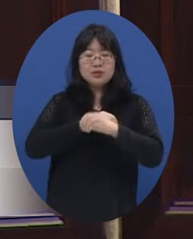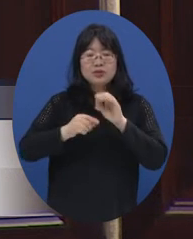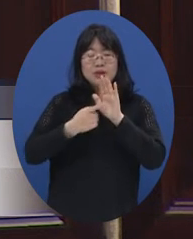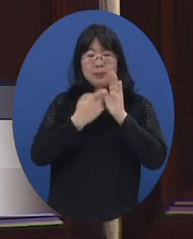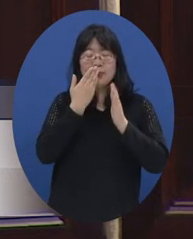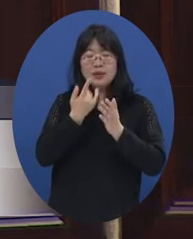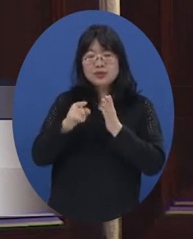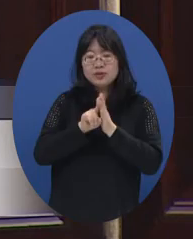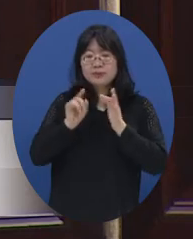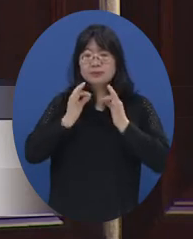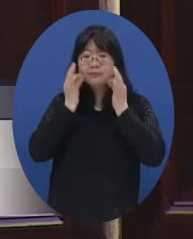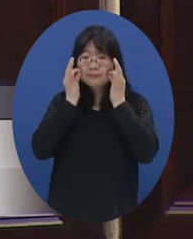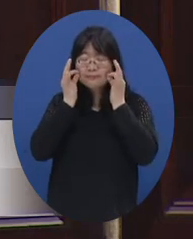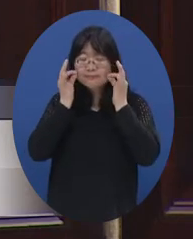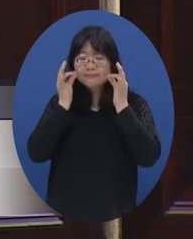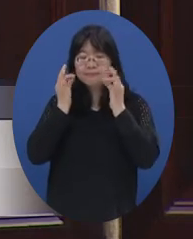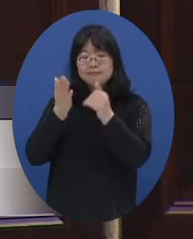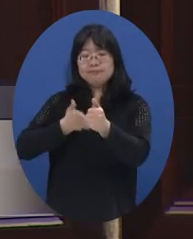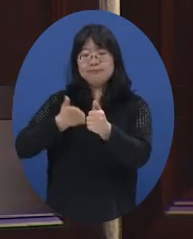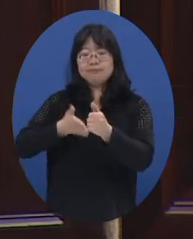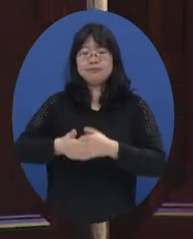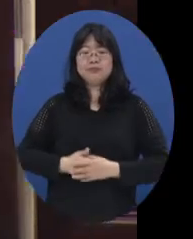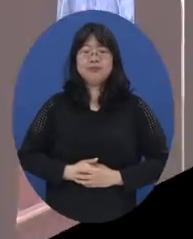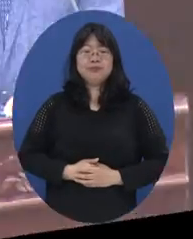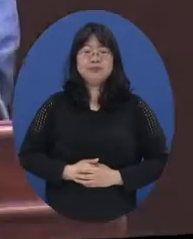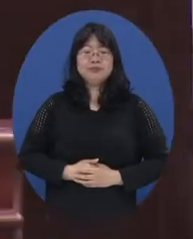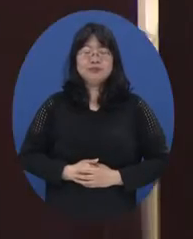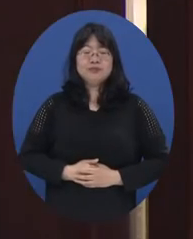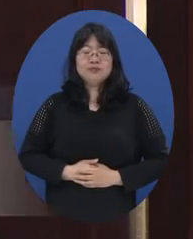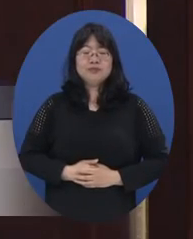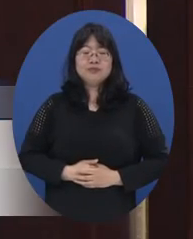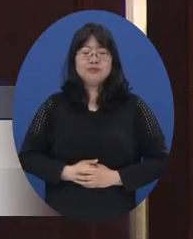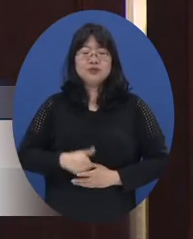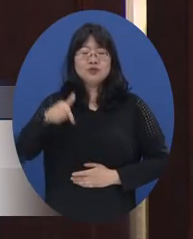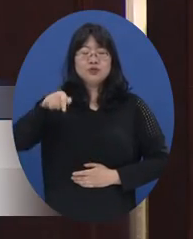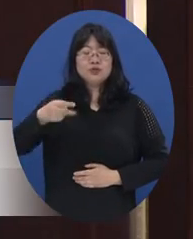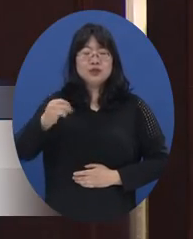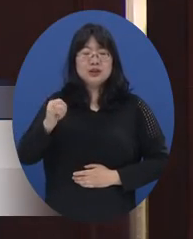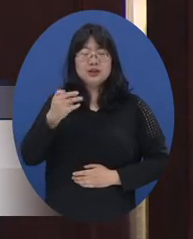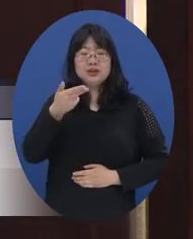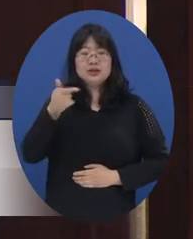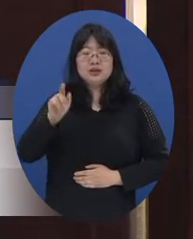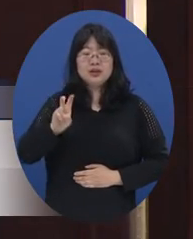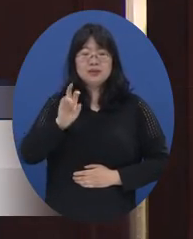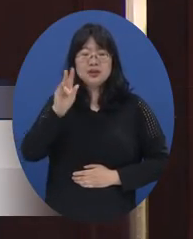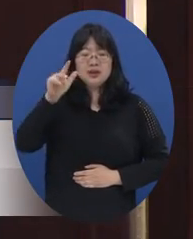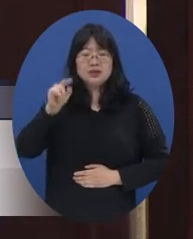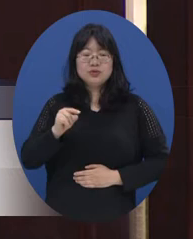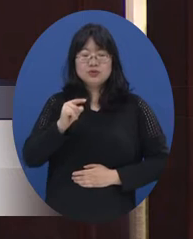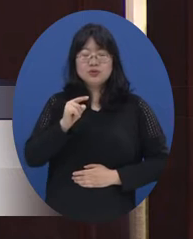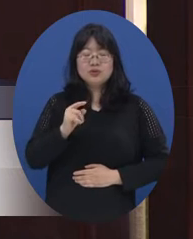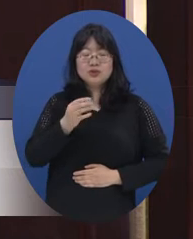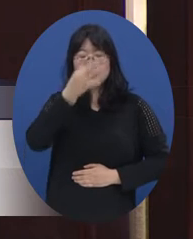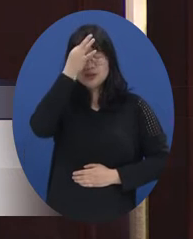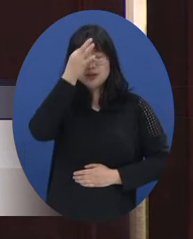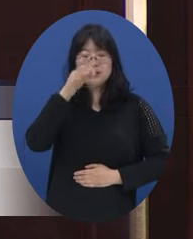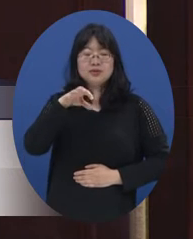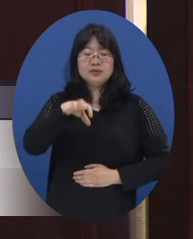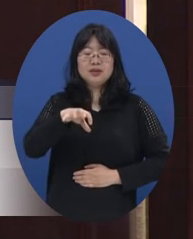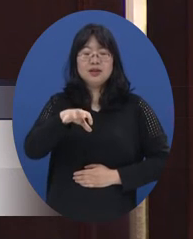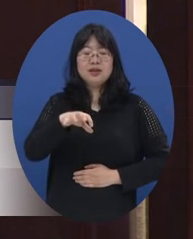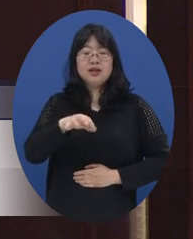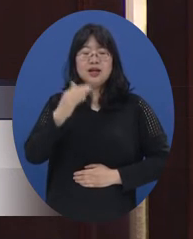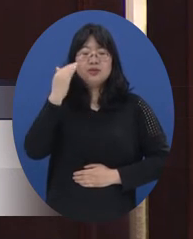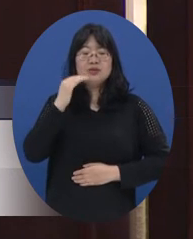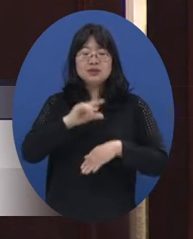반영될 수 있게 힘써 주실 것을 당부드립니다 구리 납 노트 커버 밸리 사업이 한국 지방 행정